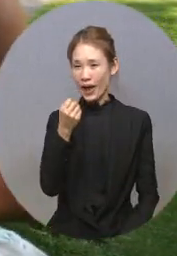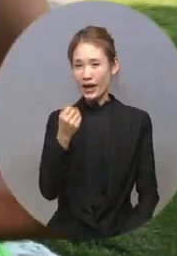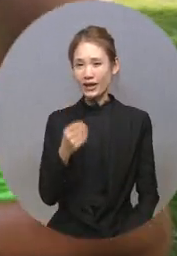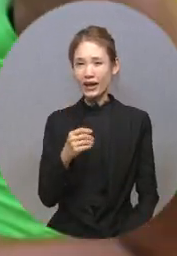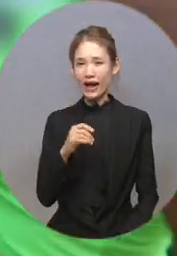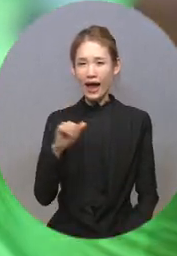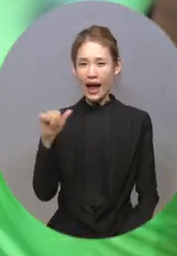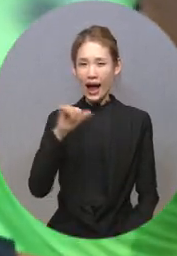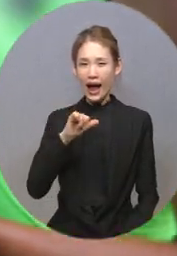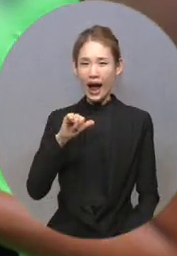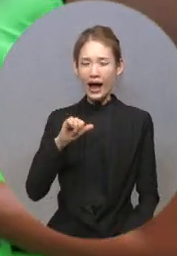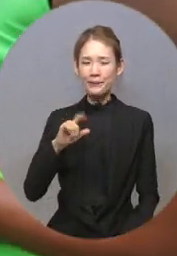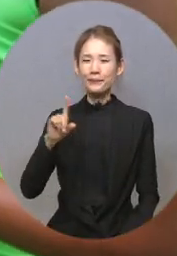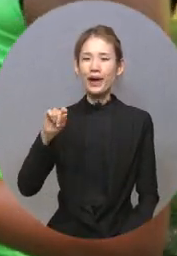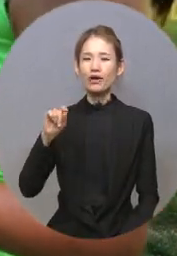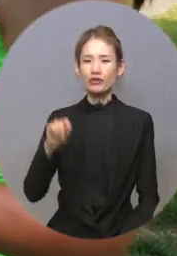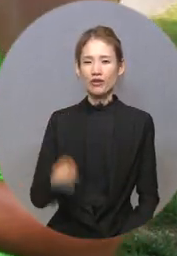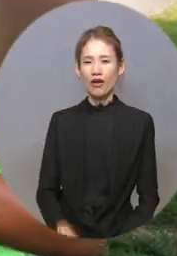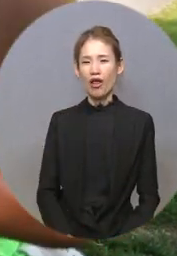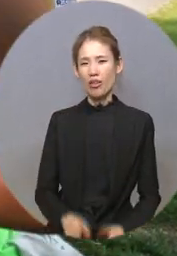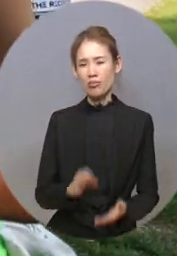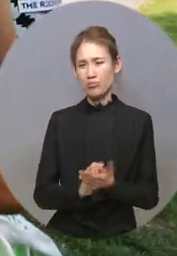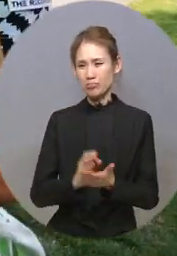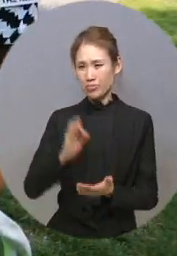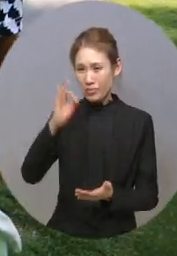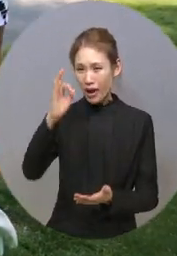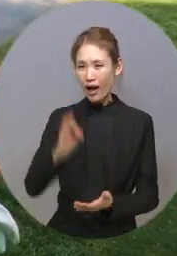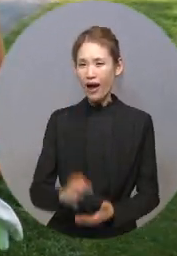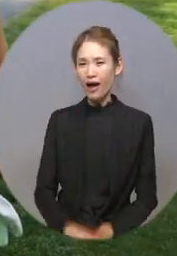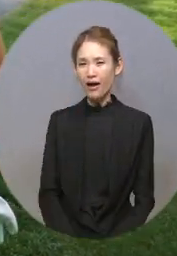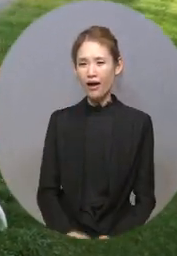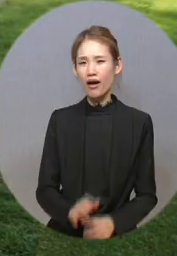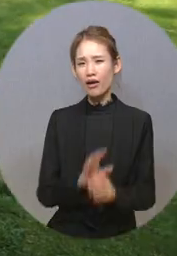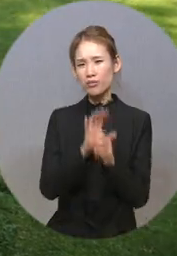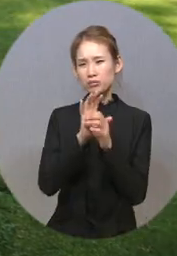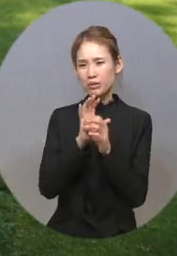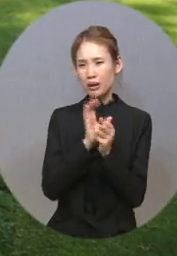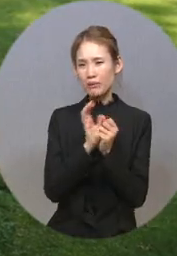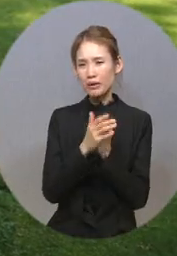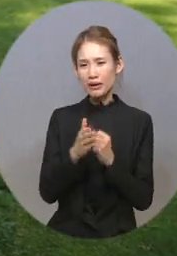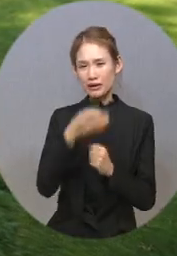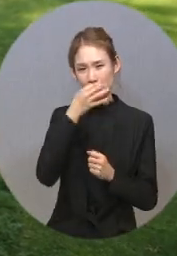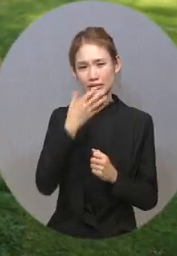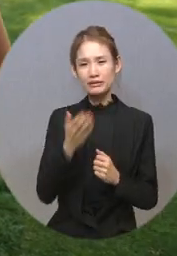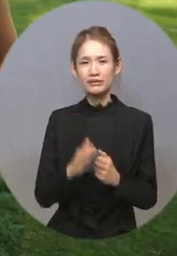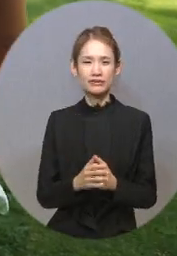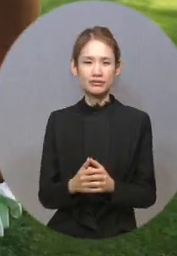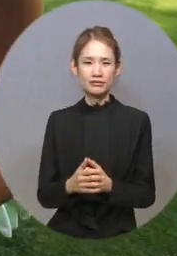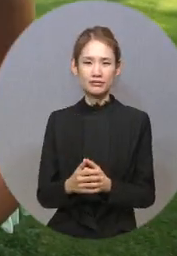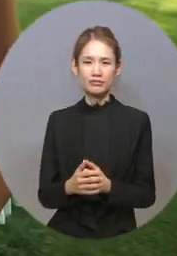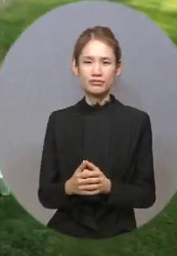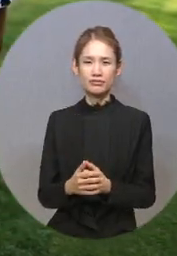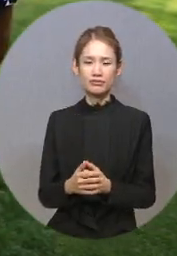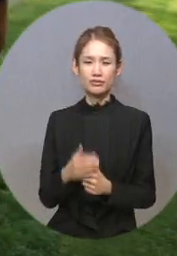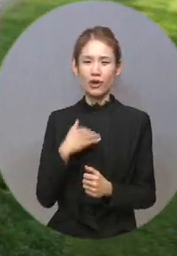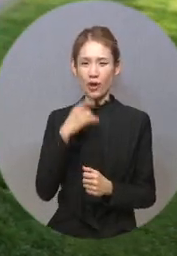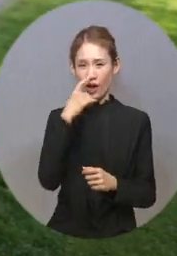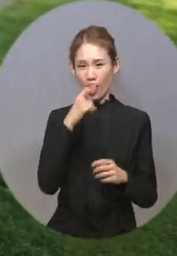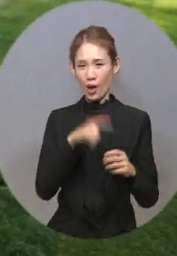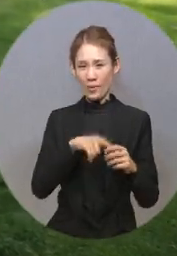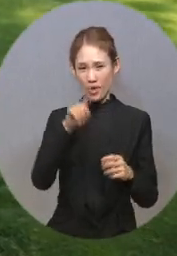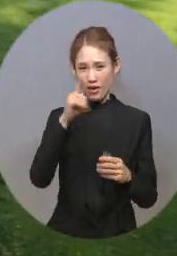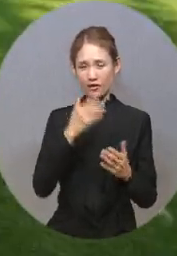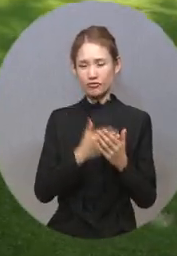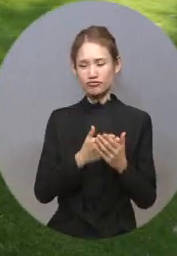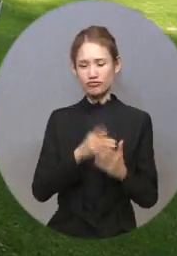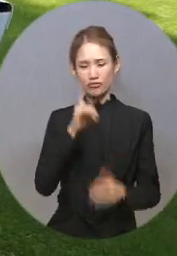아메리카노 10,000원입니다. 비싸다. 와, 근데 이 집 너무 비싼 것 같아요. 코로나에 힘든데 다들. 다른 집이 없어요 우리 집. 아, 그러니까 너무 저도 커피 하나 주세요. 악덕